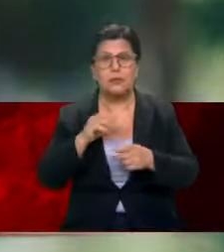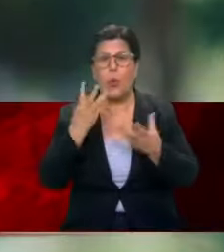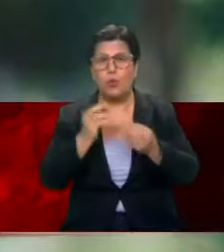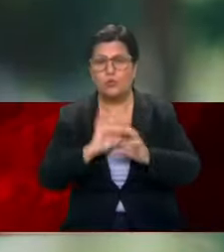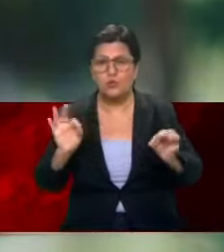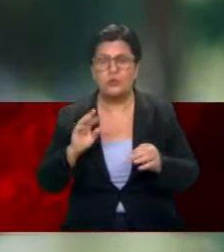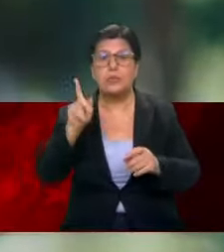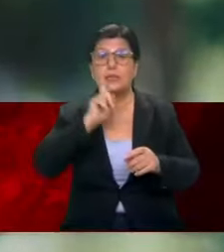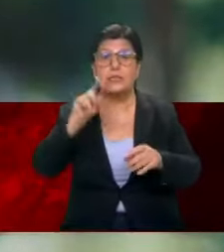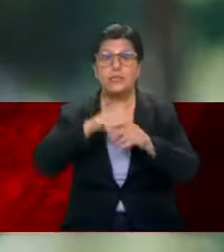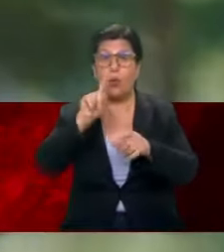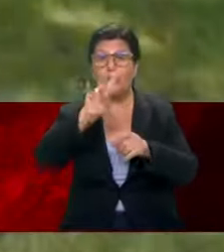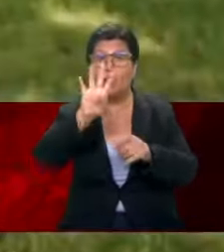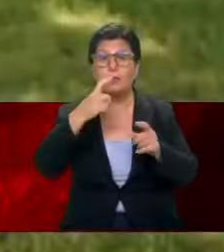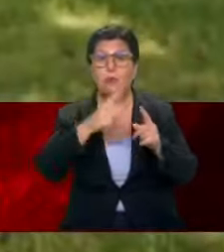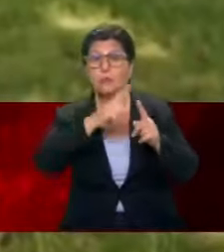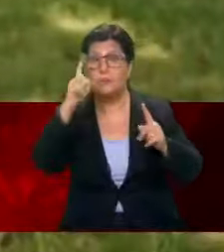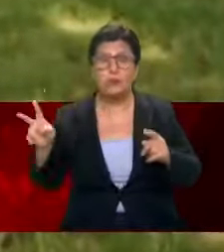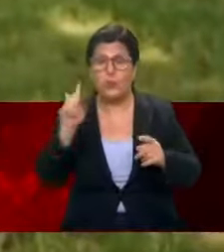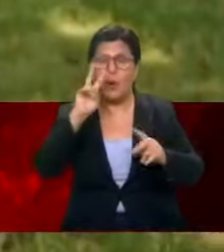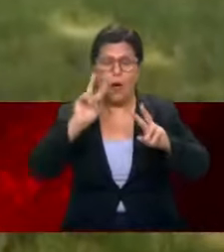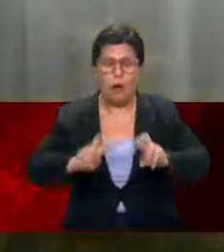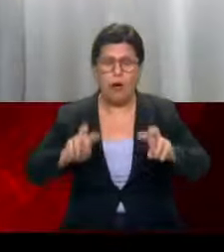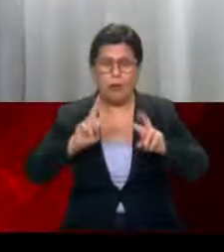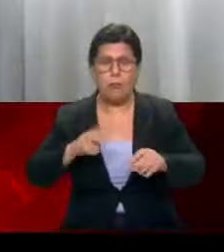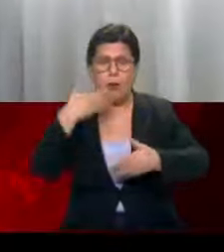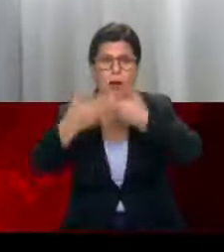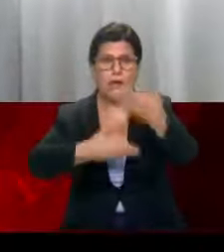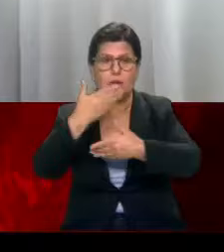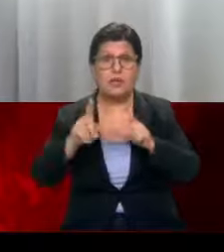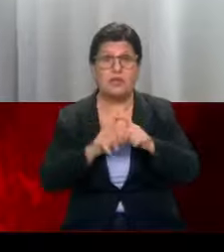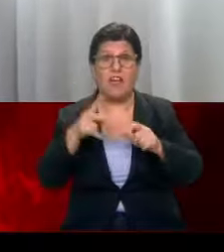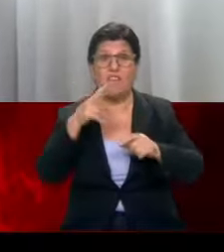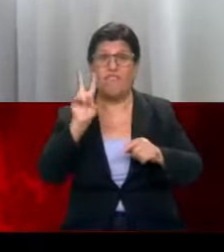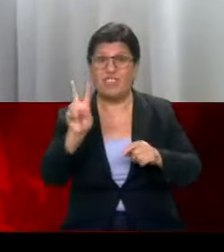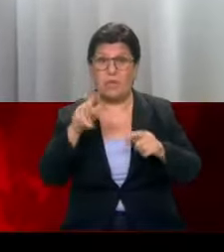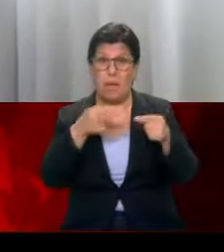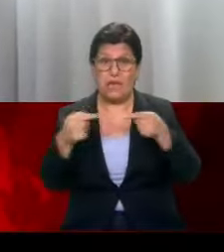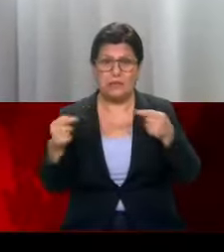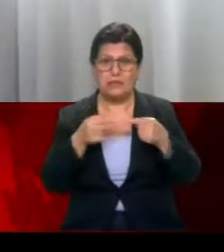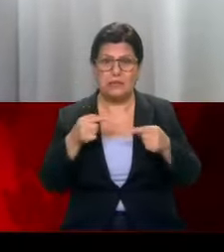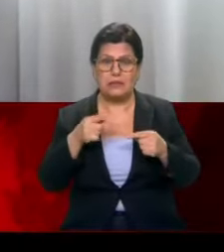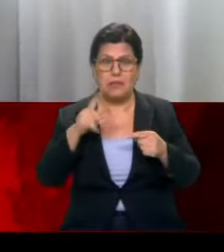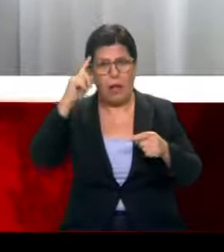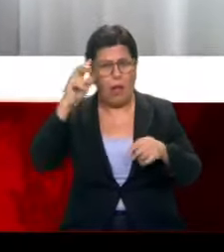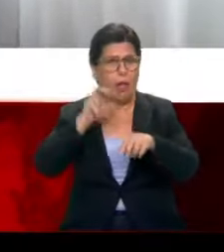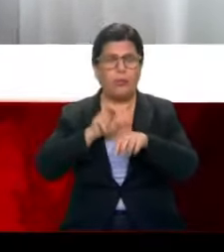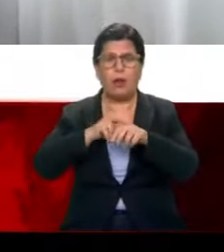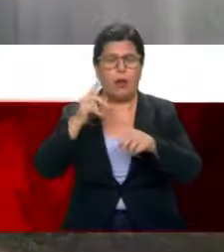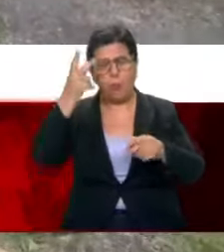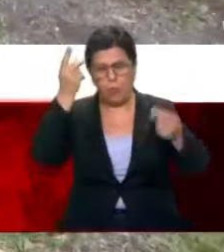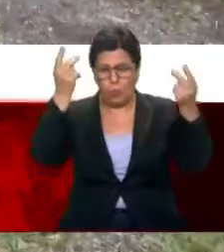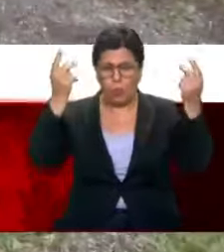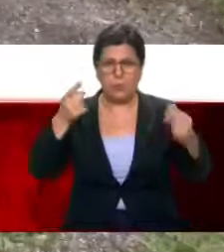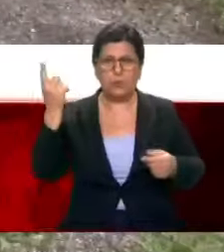açıyor. İngiltere'de 14 yıl boyunca yapılan son araştırma da böyle söylüyor. D vitamini eksik olan kişilerde bunama riski %25'e kadar